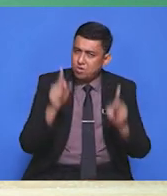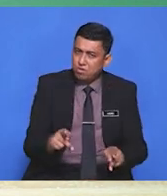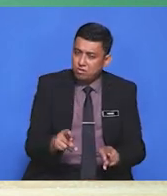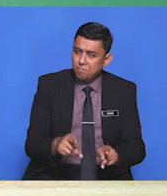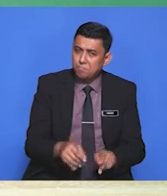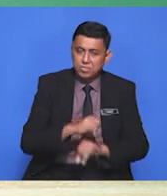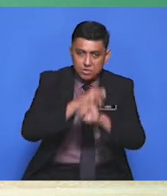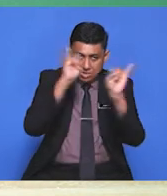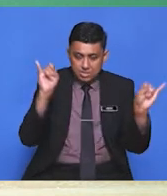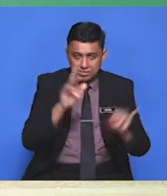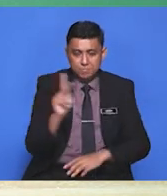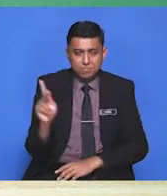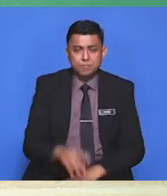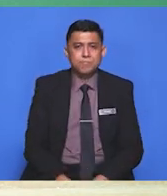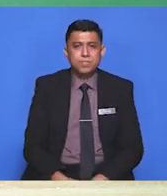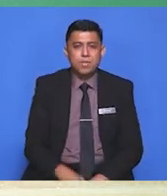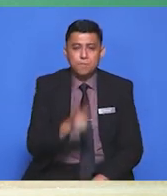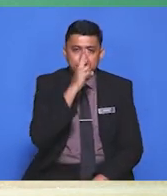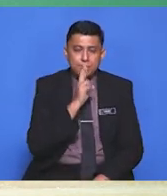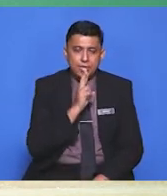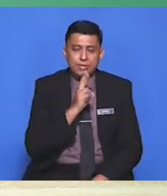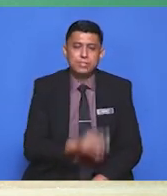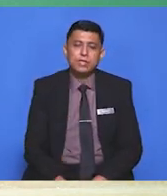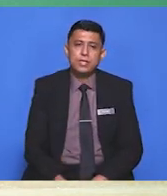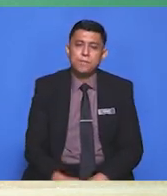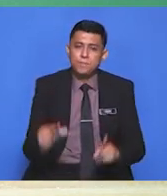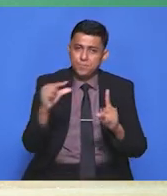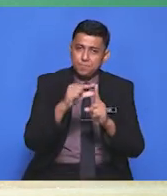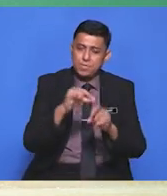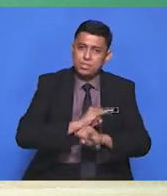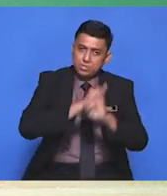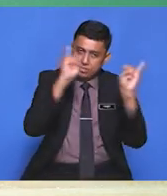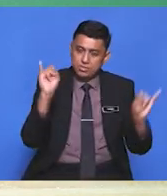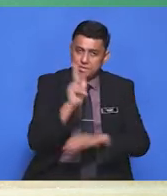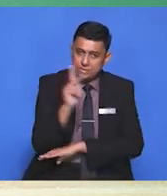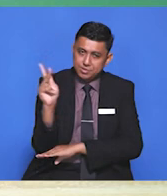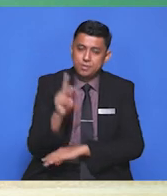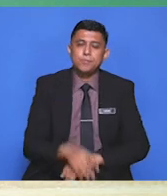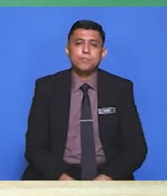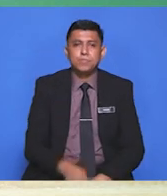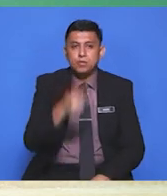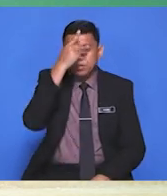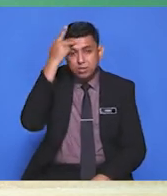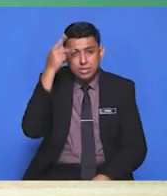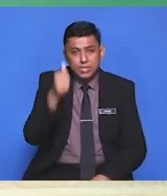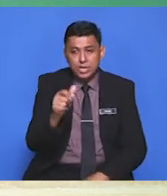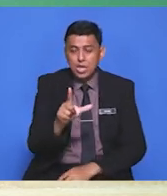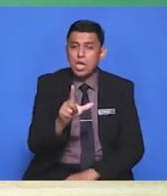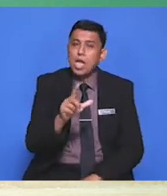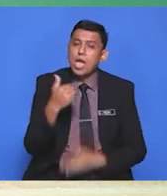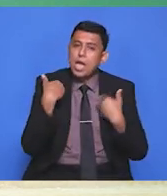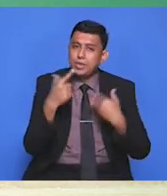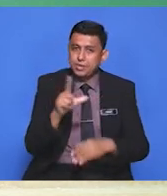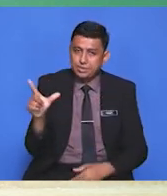untuk jelaskan. Jadi saya merahkan perkataan jelaskan kerana ia adalah